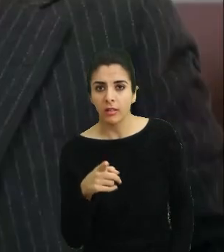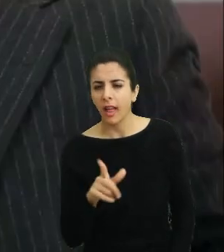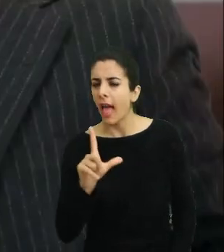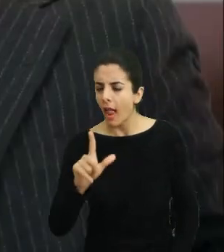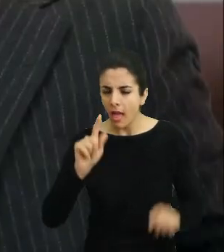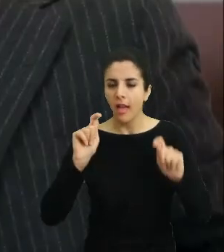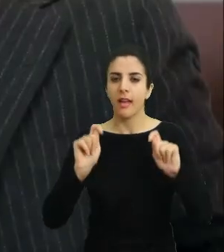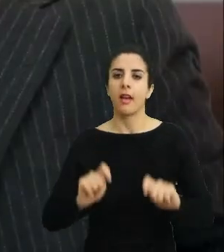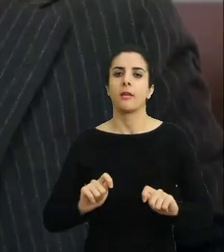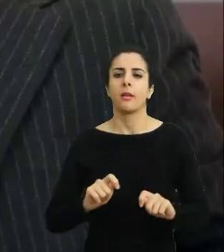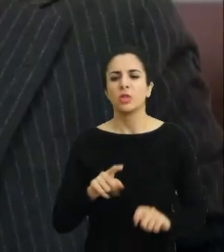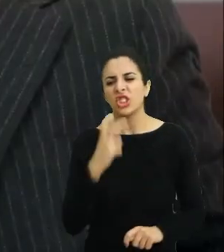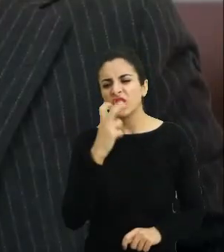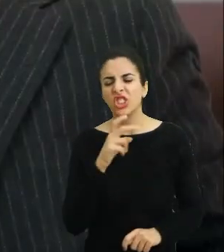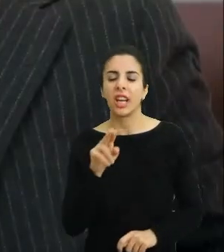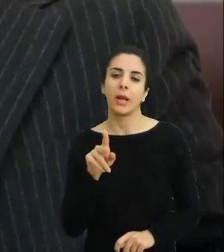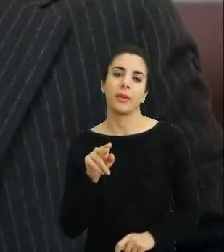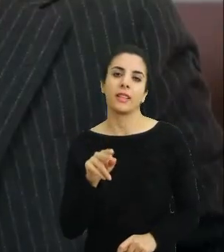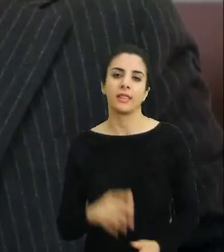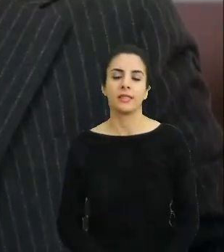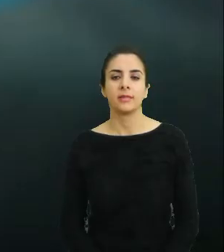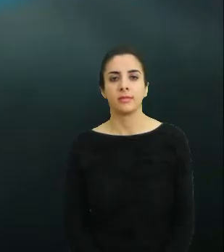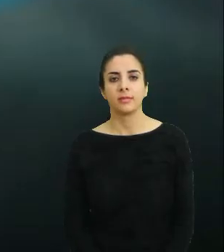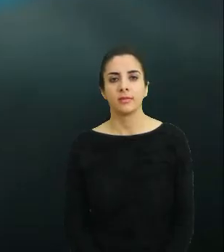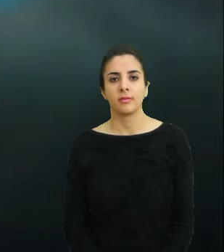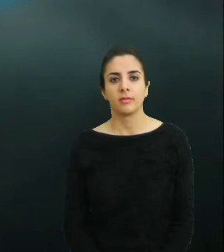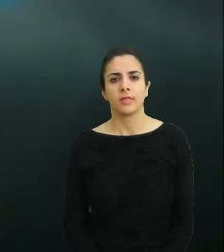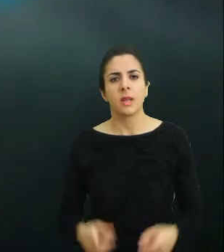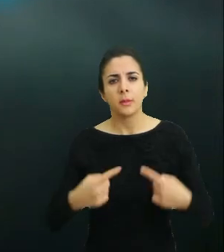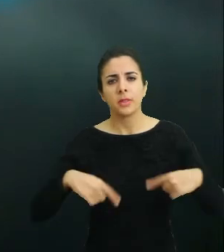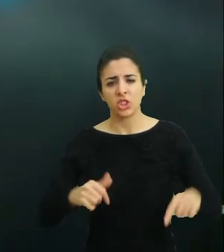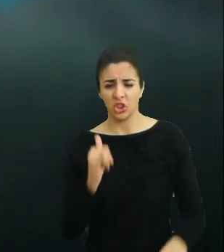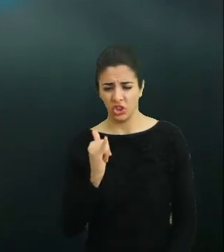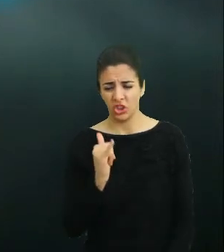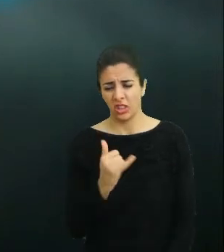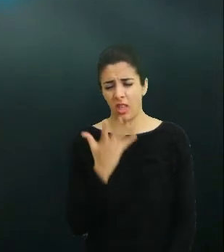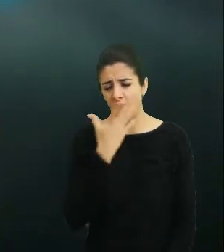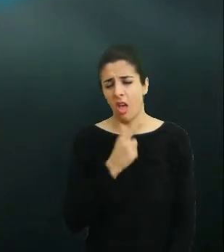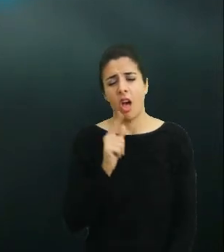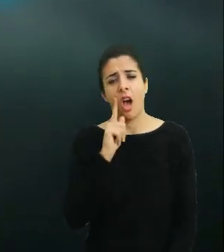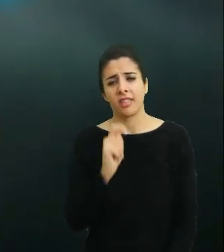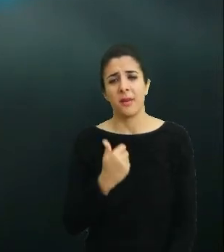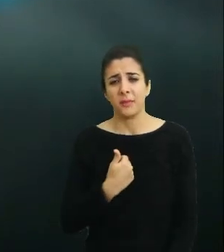gereğini yap. Tıpkı bu şiirdeki gibi. Biz çetin adamız he.